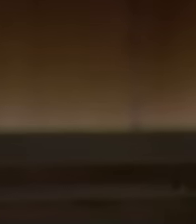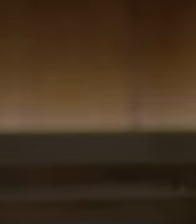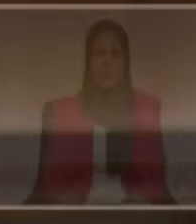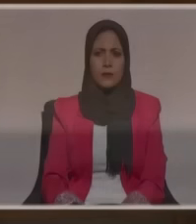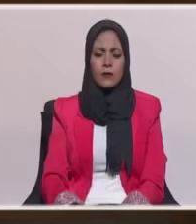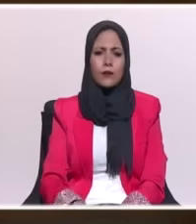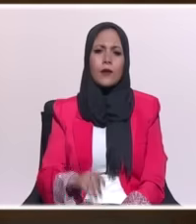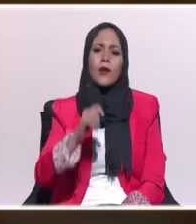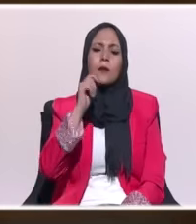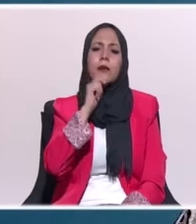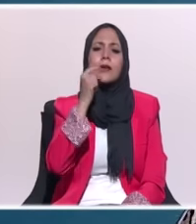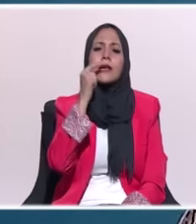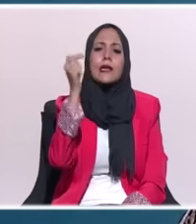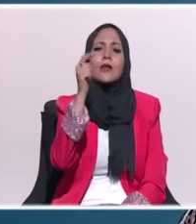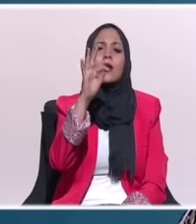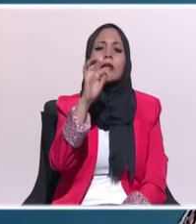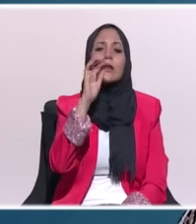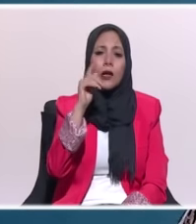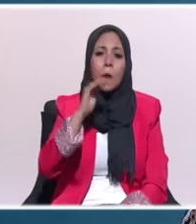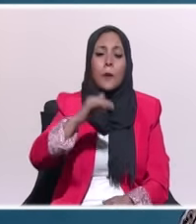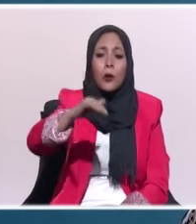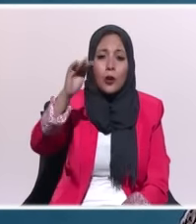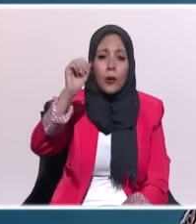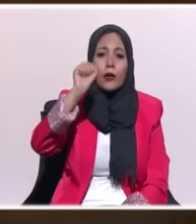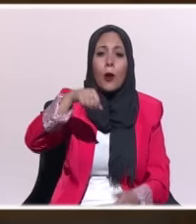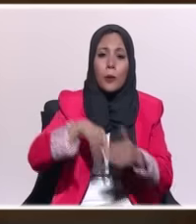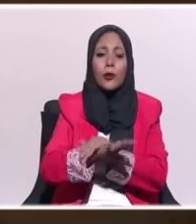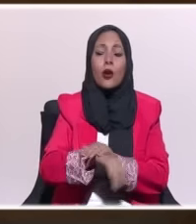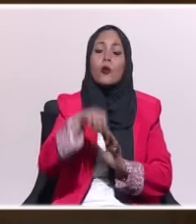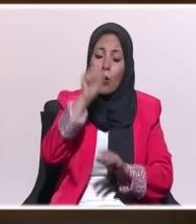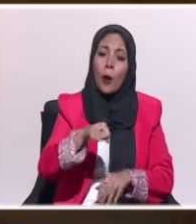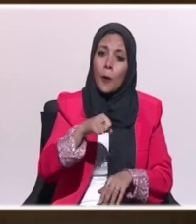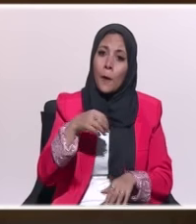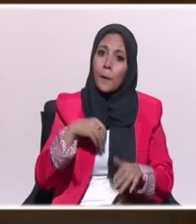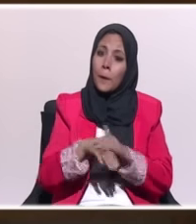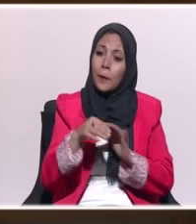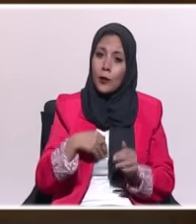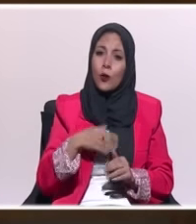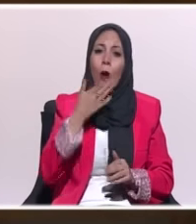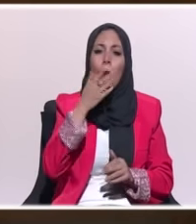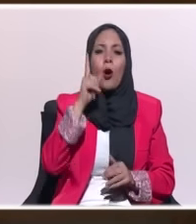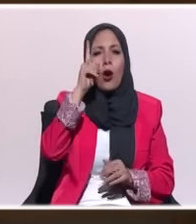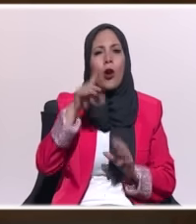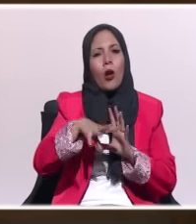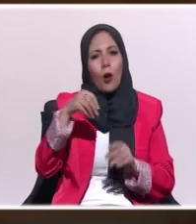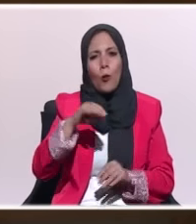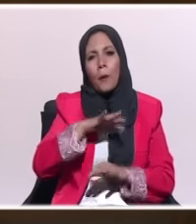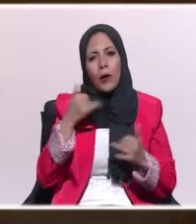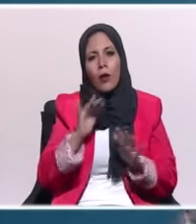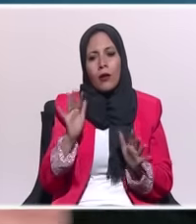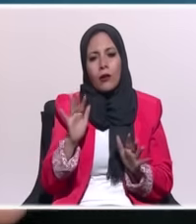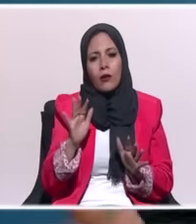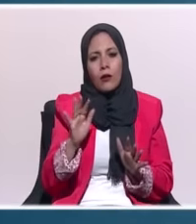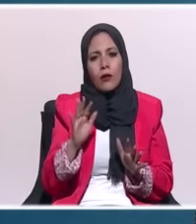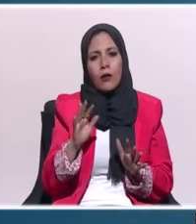ستة وثلاثين سنة بتربيها؟ بنت. ايوه. وباباها الله يرحمه كان ابوها كان